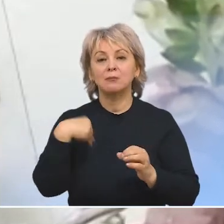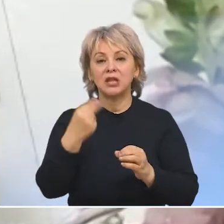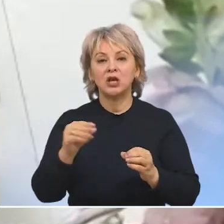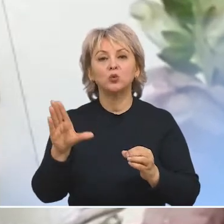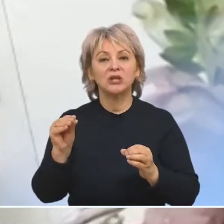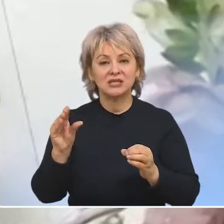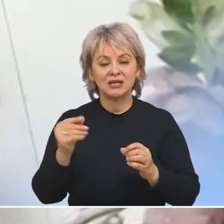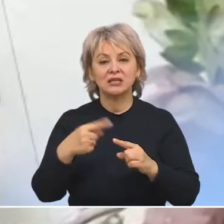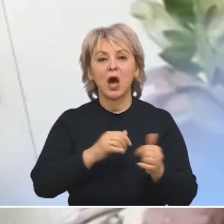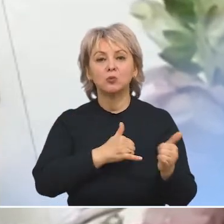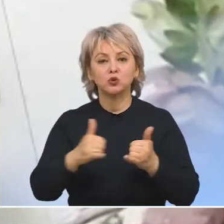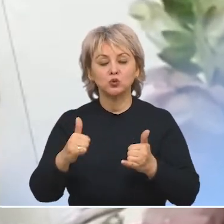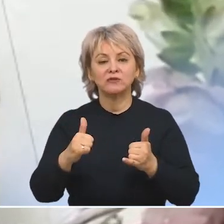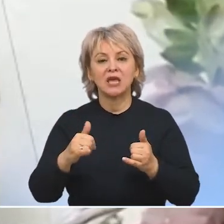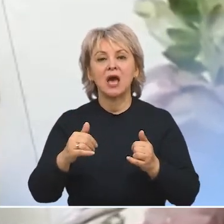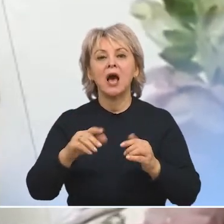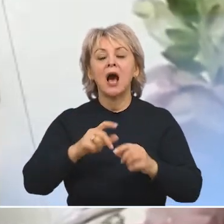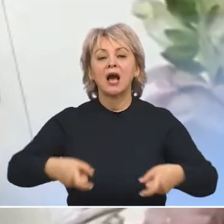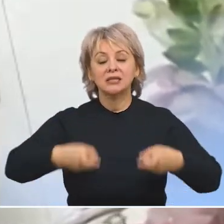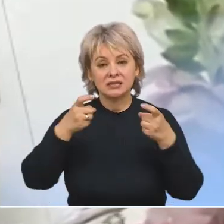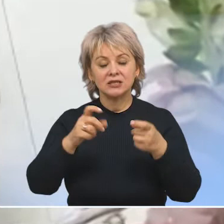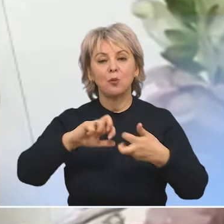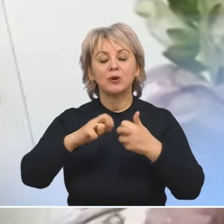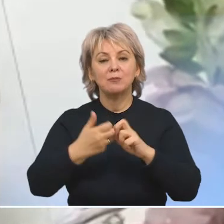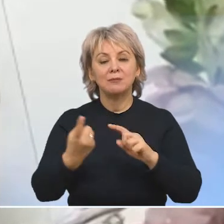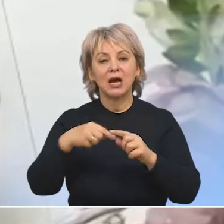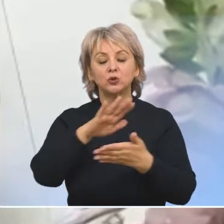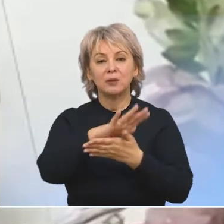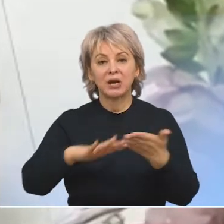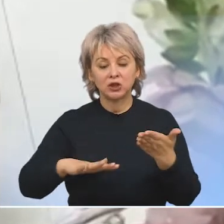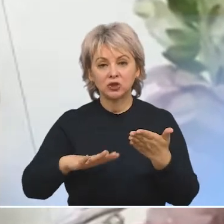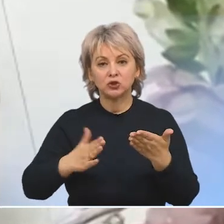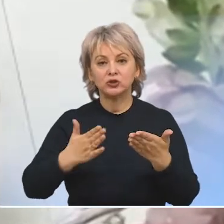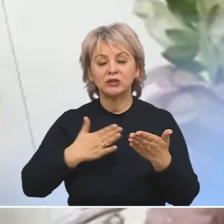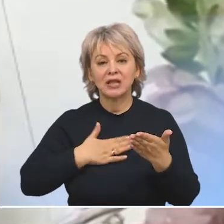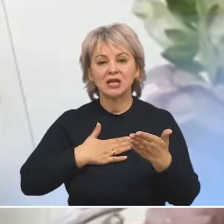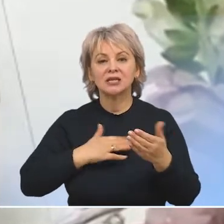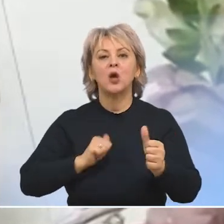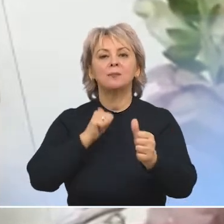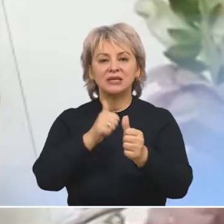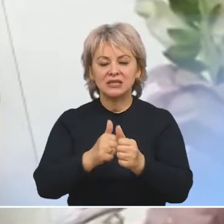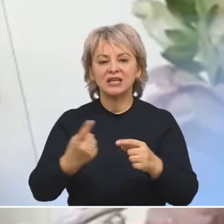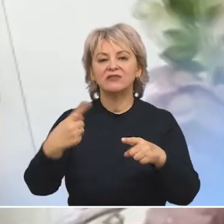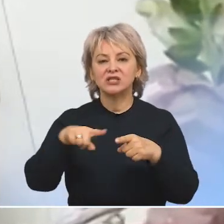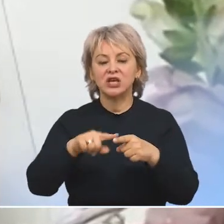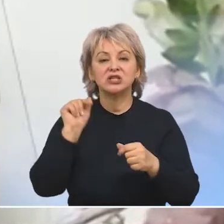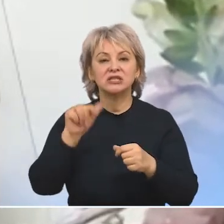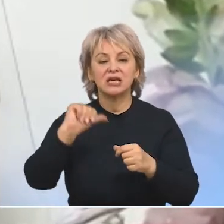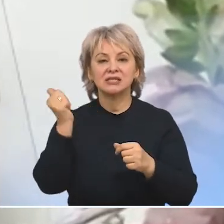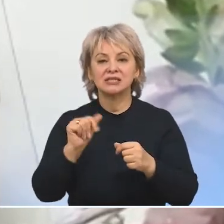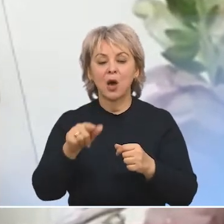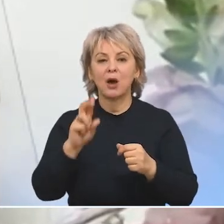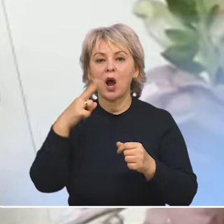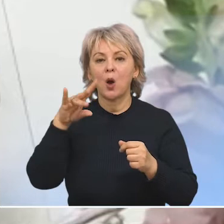выдали для обслуживания объектов. Проблемы, которые продолжают нас преследовать, это те